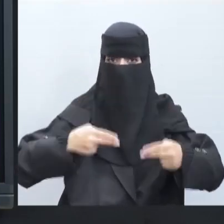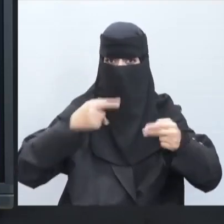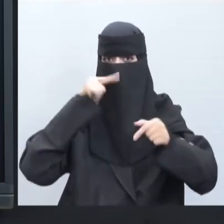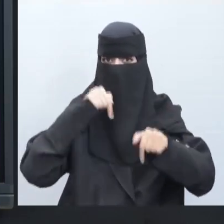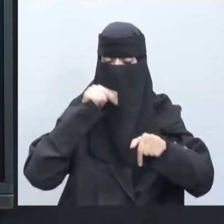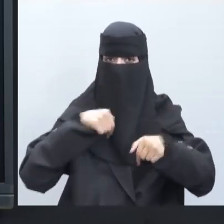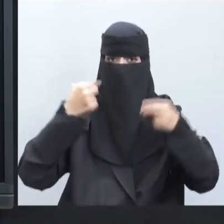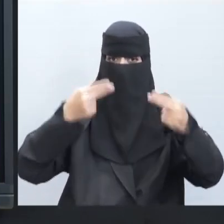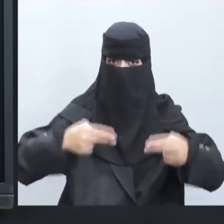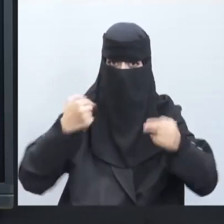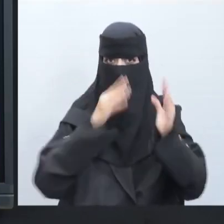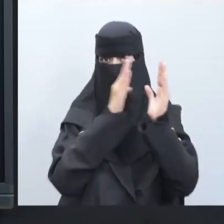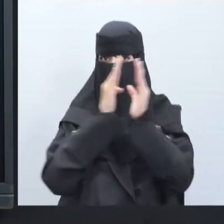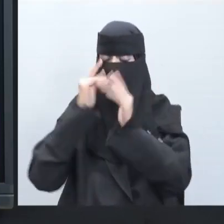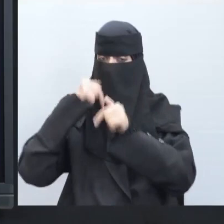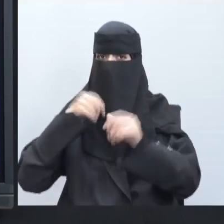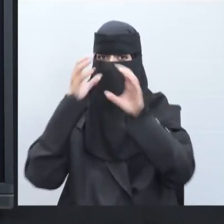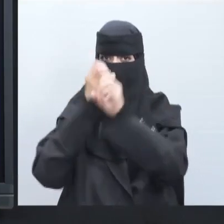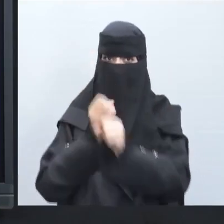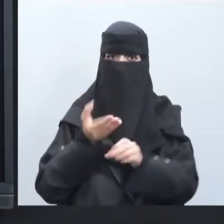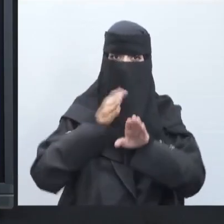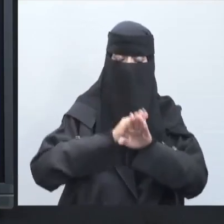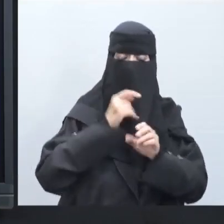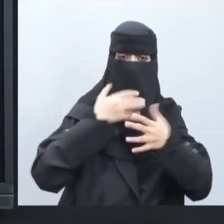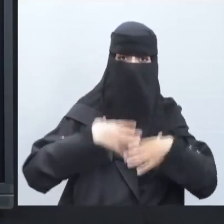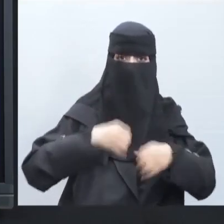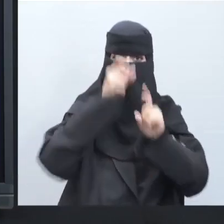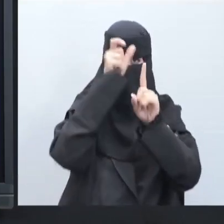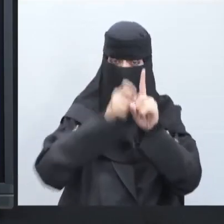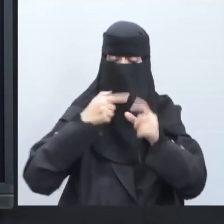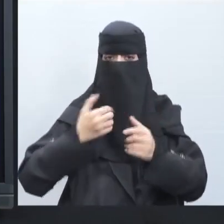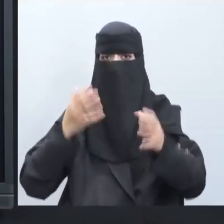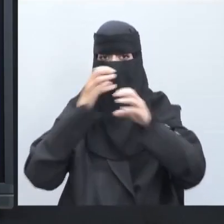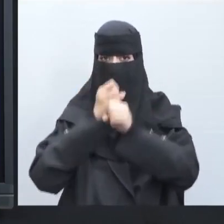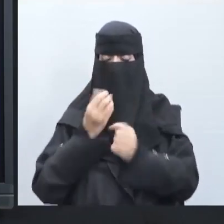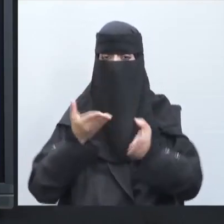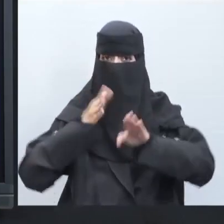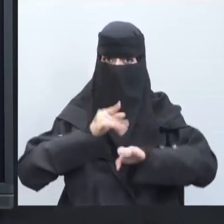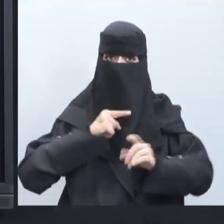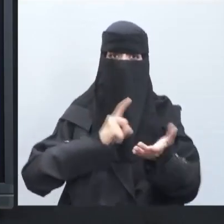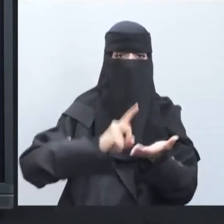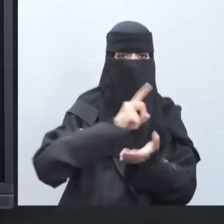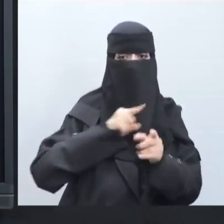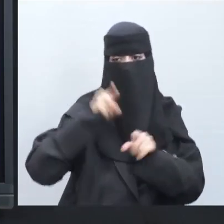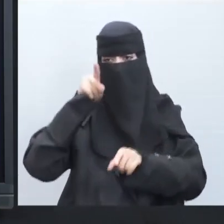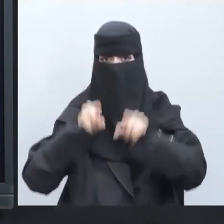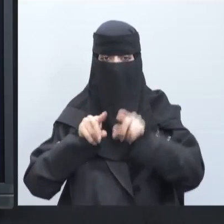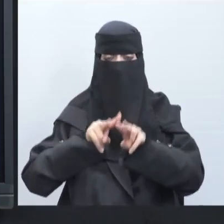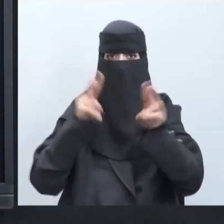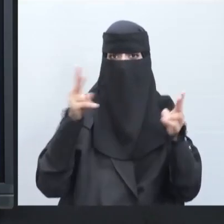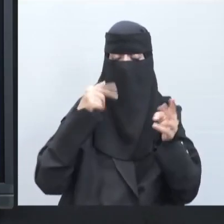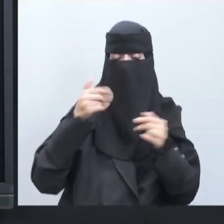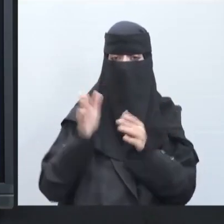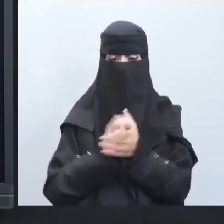ايضا فعاليات التي تنظمها تحافظ على صحه العملاء تحافظ على البيئه ولا يكون هنالك تناقض ما بين القيم